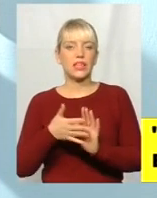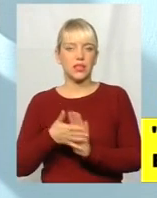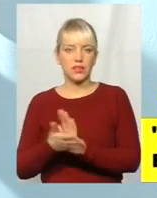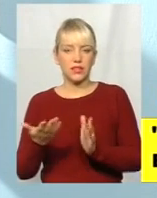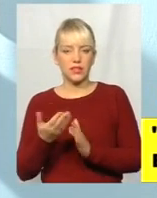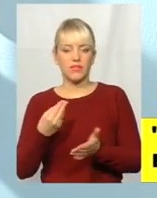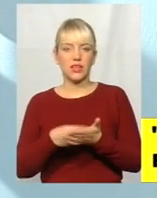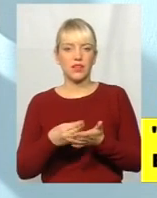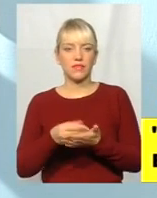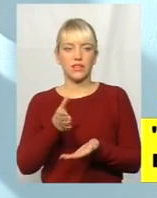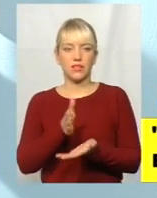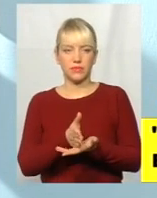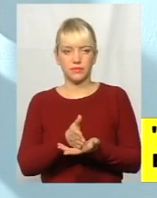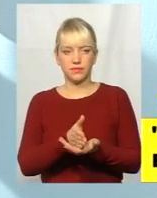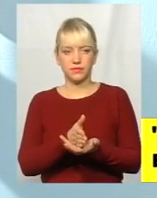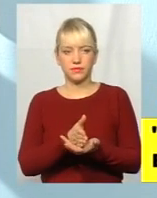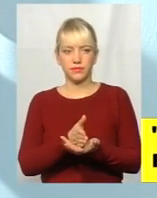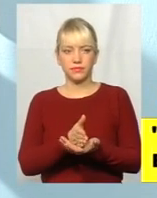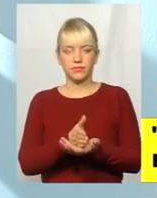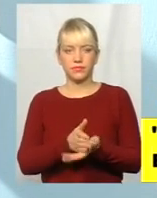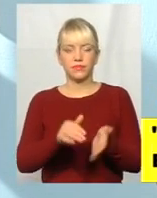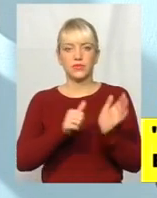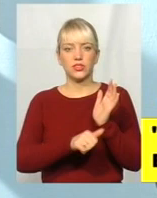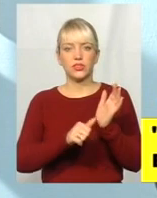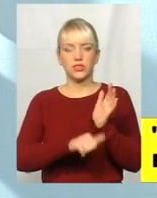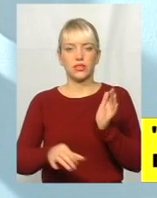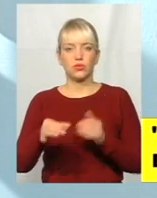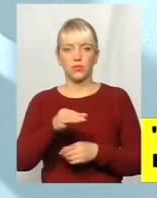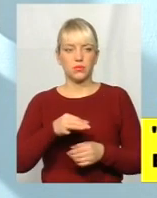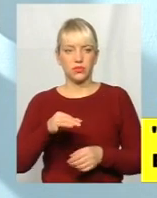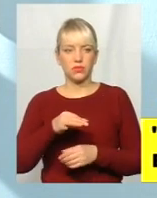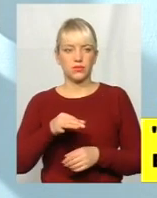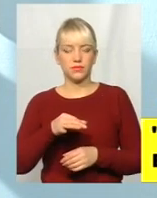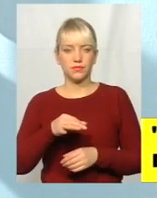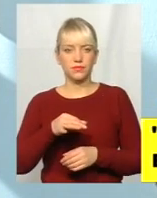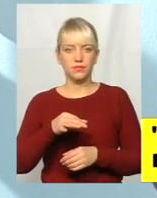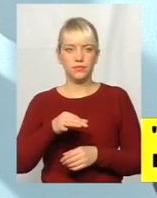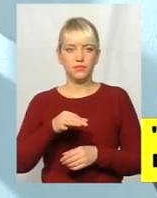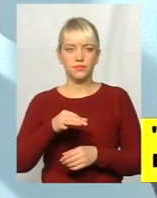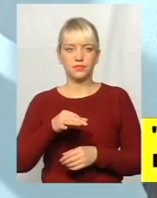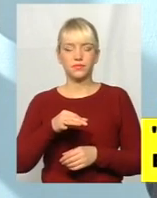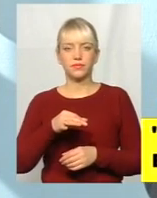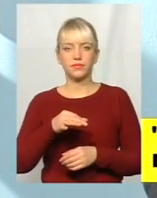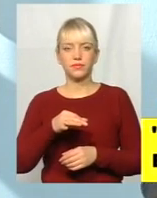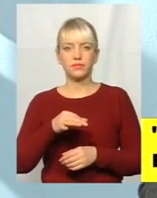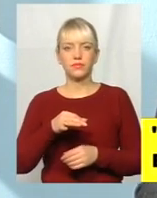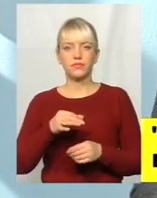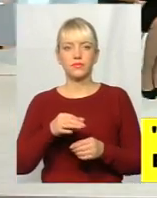тарифі є десь 60 копійок я говорила, тих